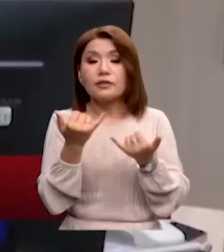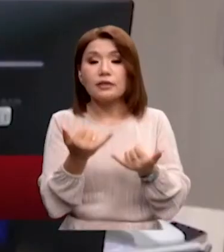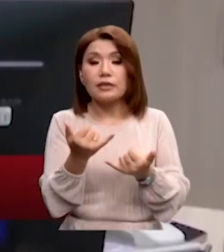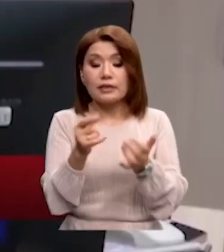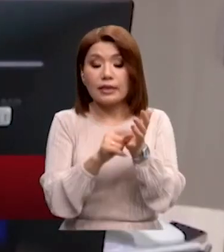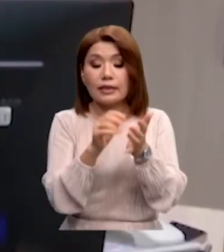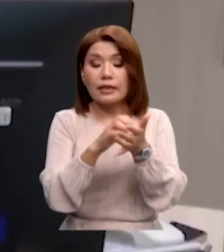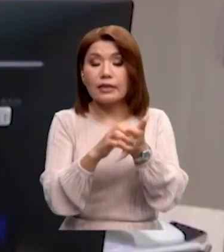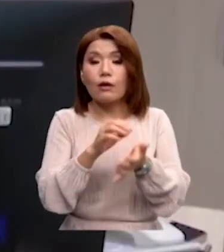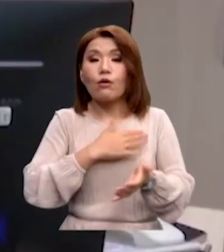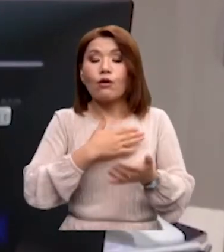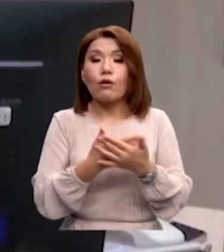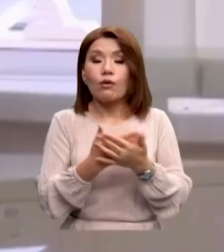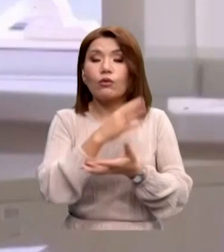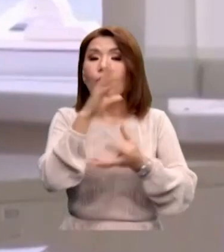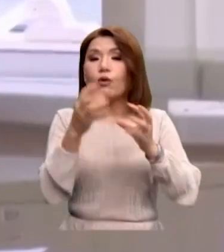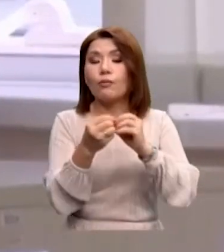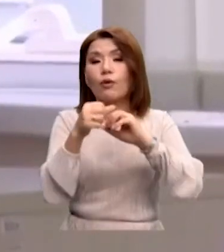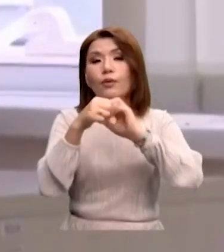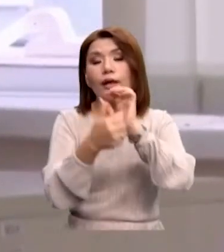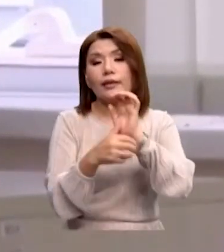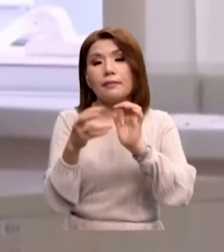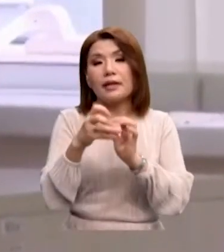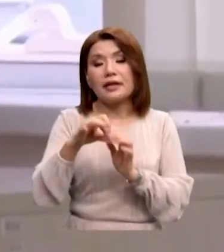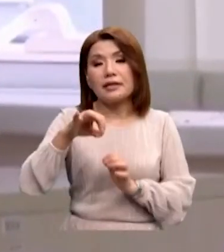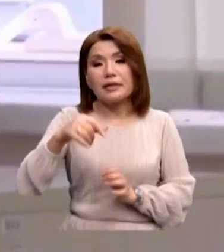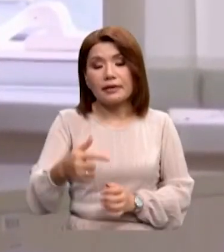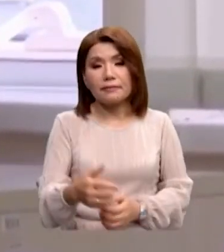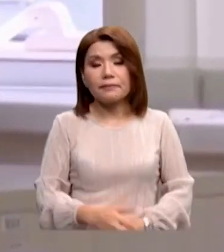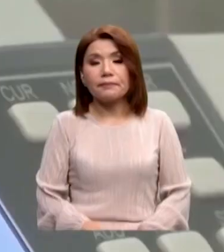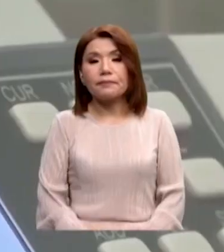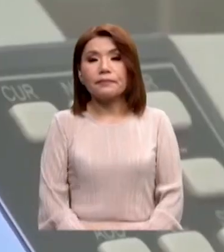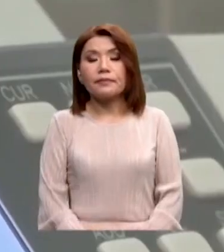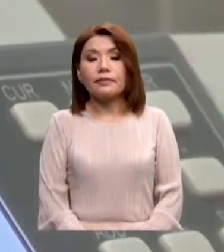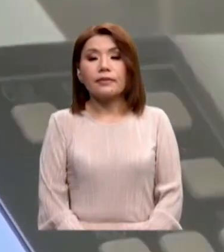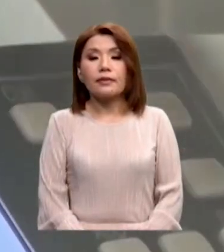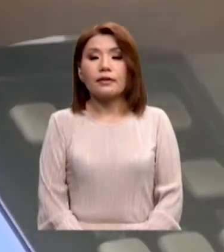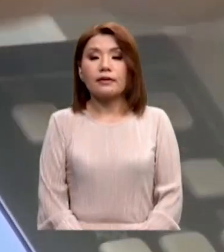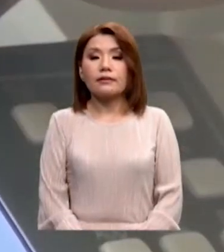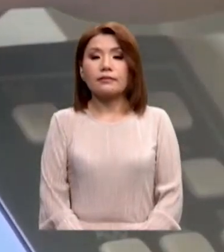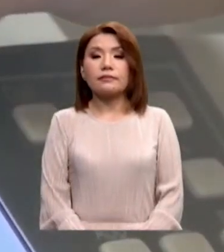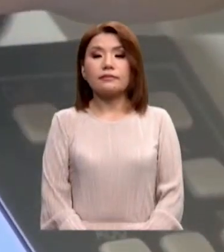зейнетақы активтерінің жалпы көлемі 16 миллиардқа жуықтады. Динара Жоламанқызы, Атамекен Бизнес.